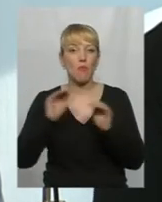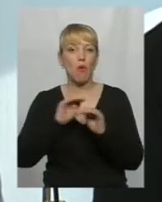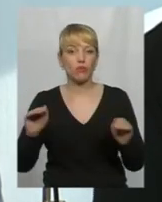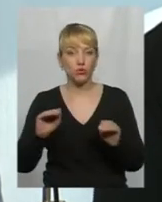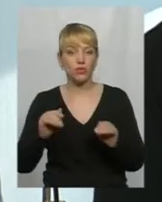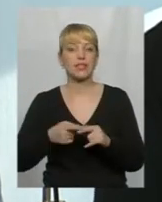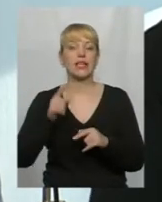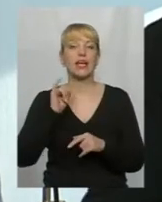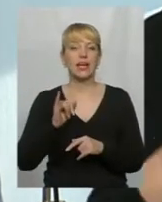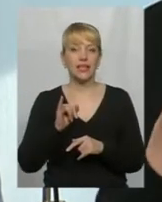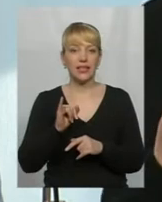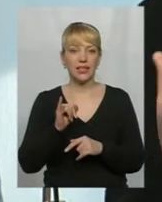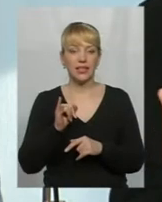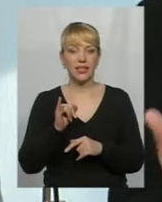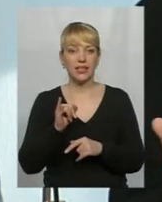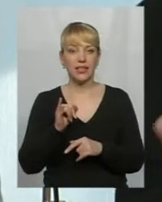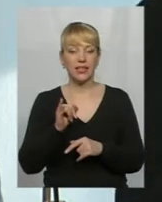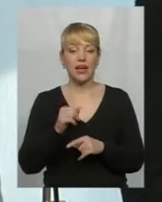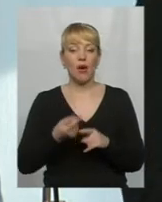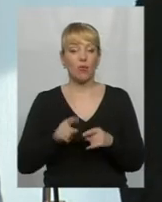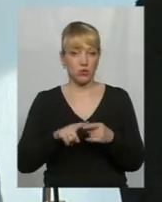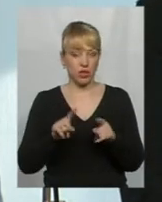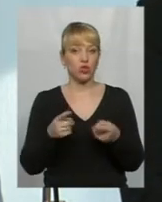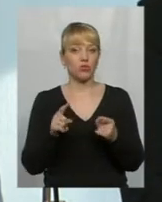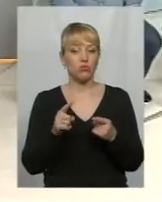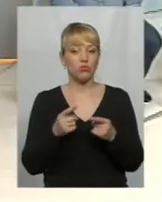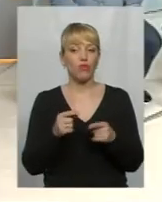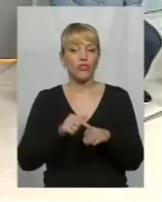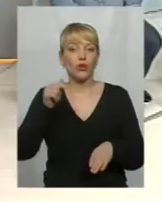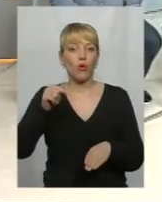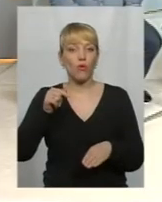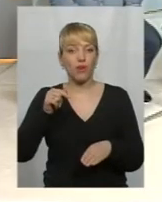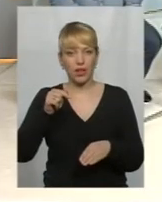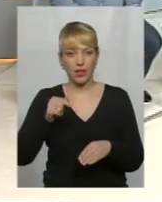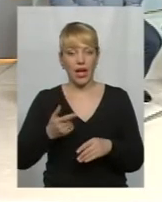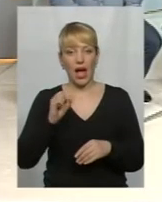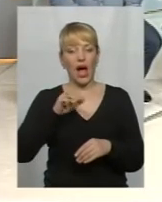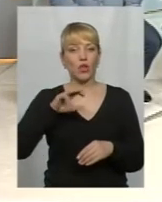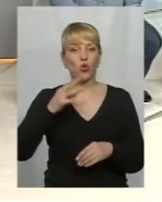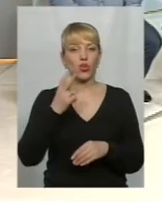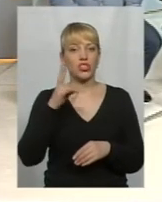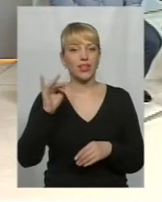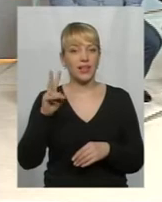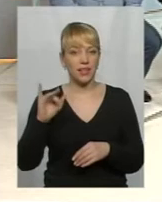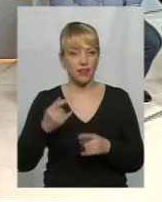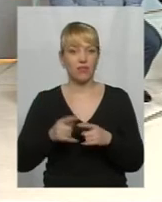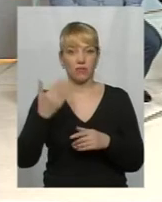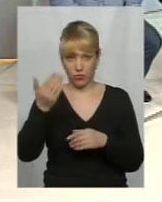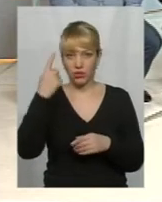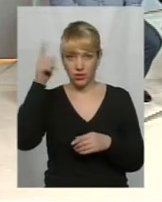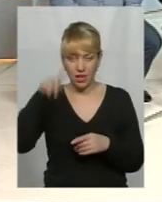але про це, чому передусім відреагували атошники, значить, вони про це знали.